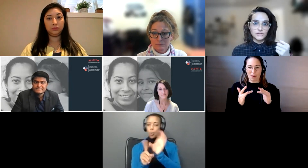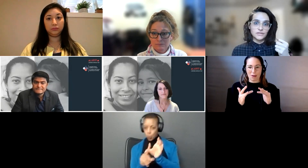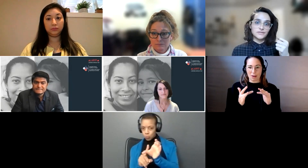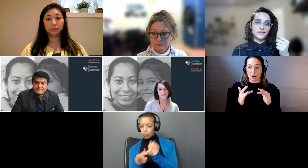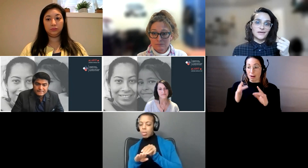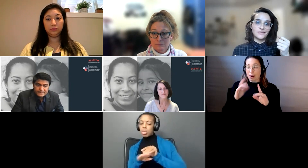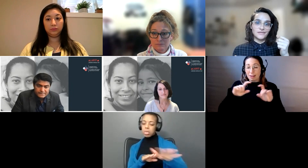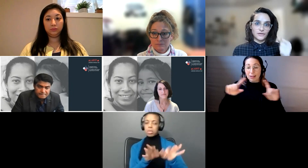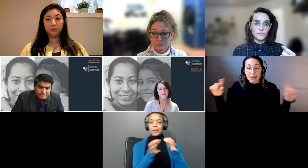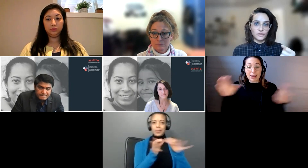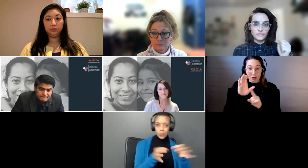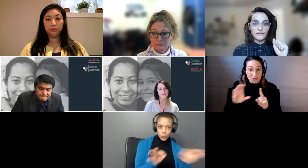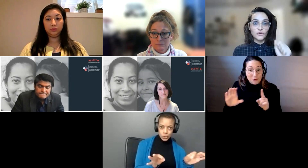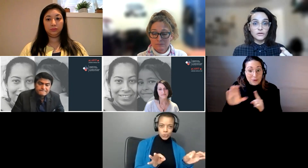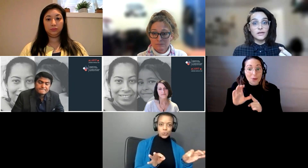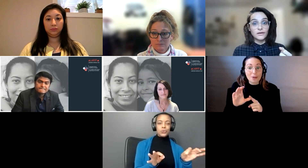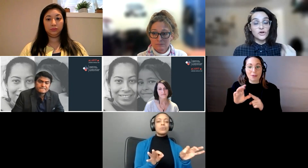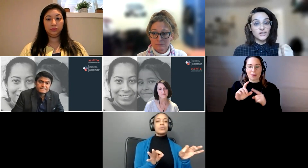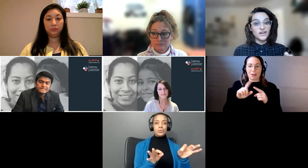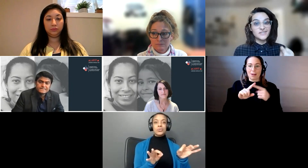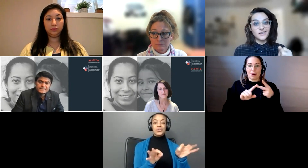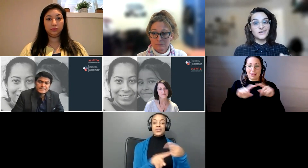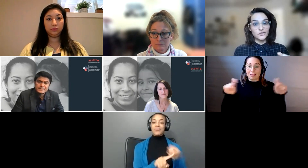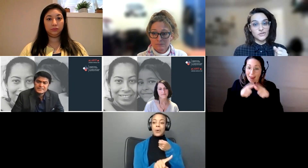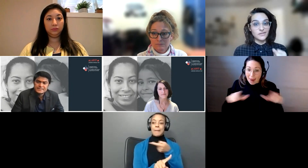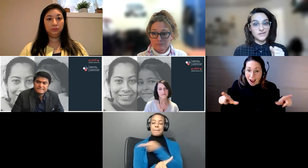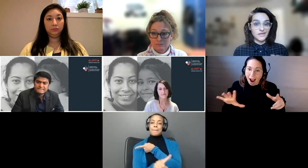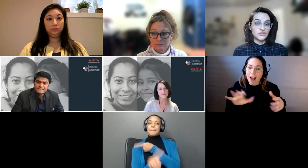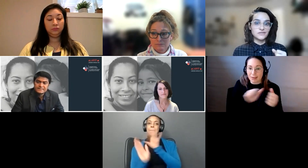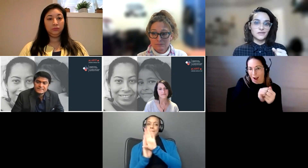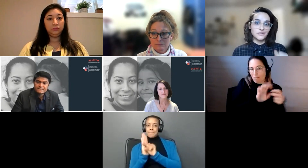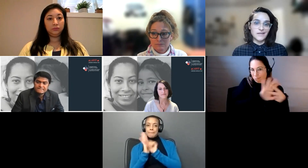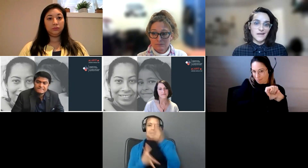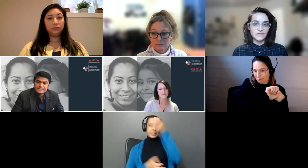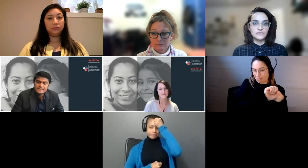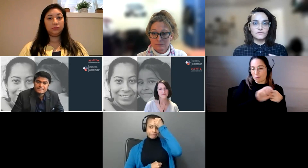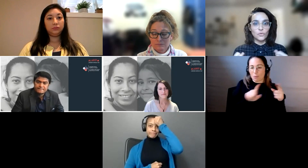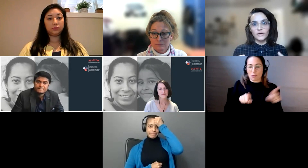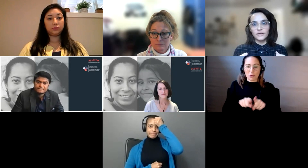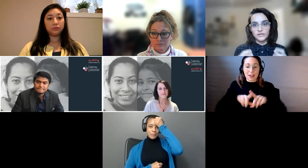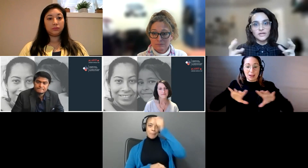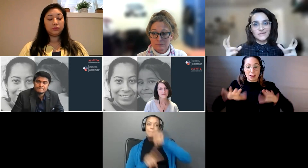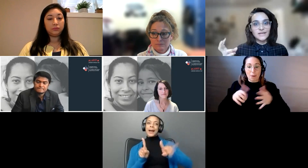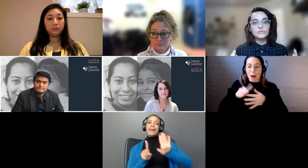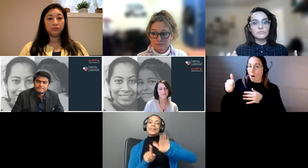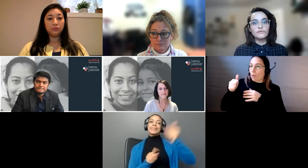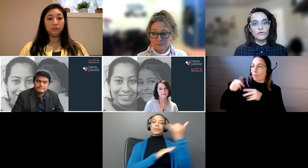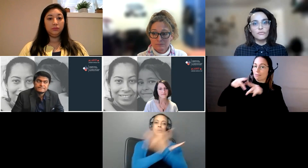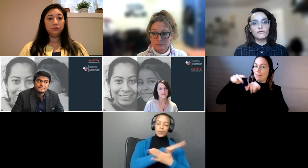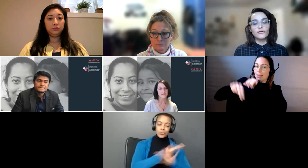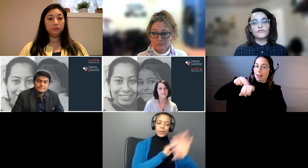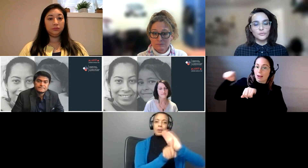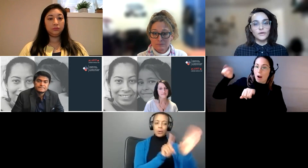cultures et les langues qui viennent avec et de la façon dont les autres nations ont été